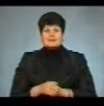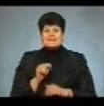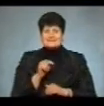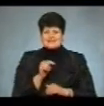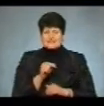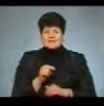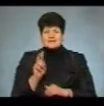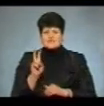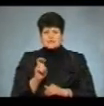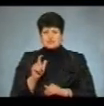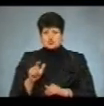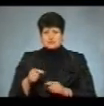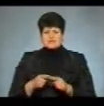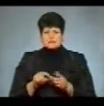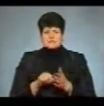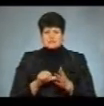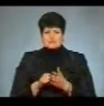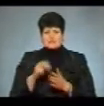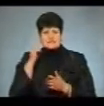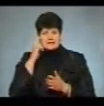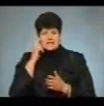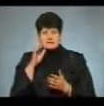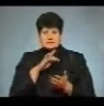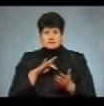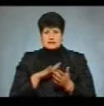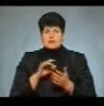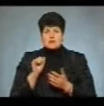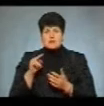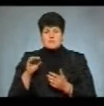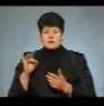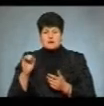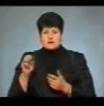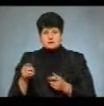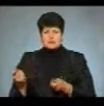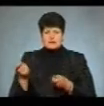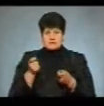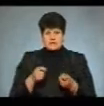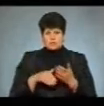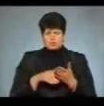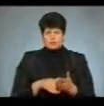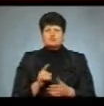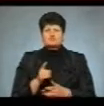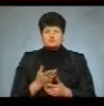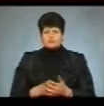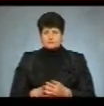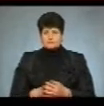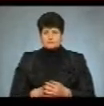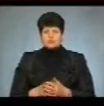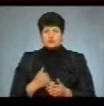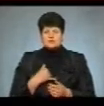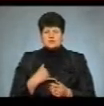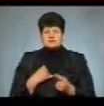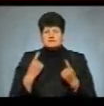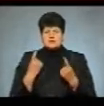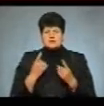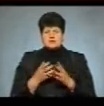майже 200 чоловік – це представники з Києва, центрального апарату нам знову ж таки надали допомогу. А чому, з якою метою? В нас дуже велика